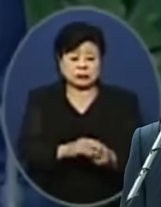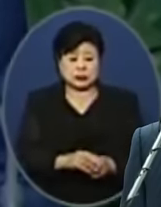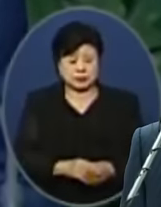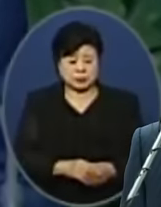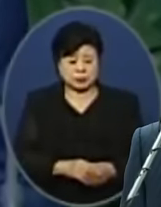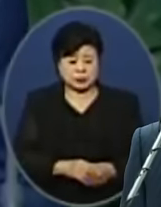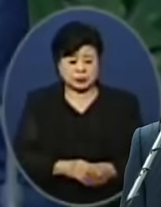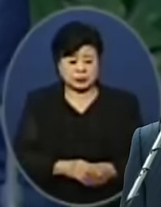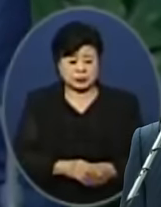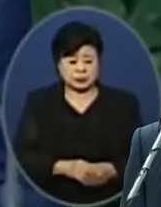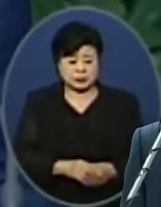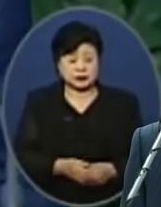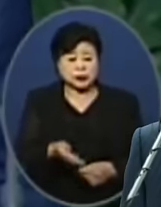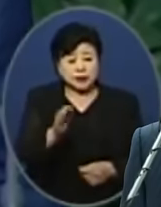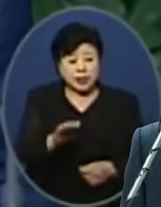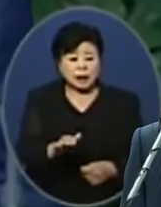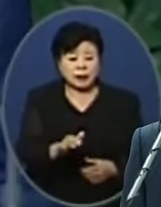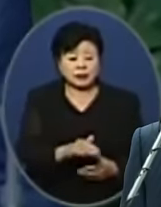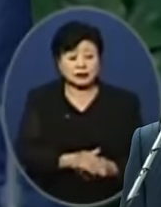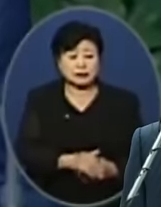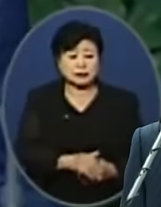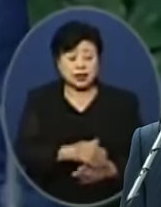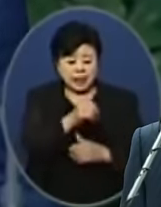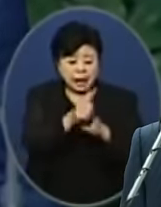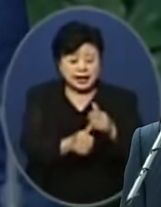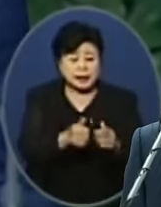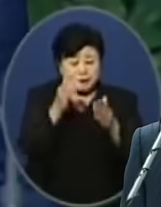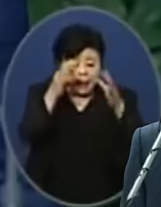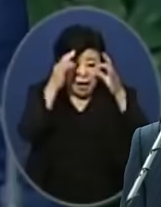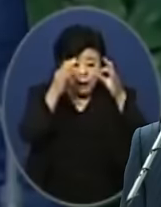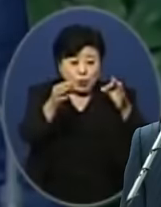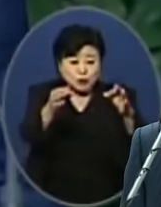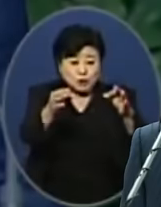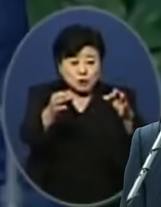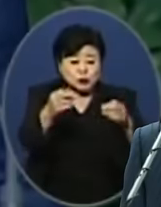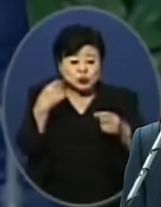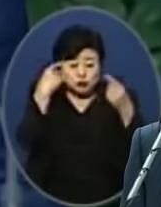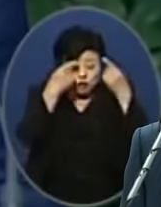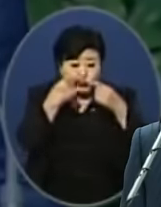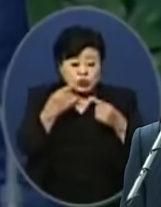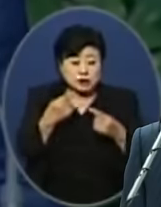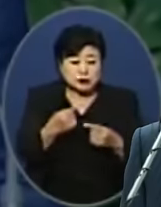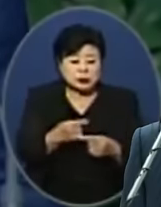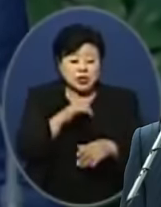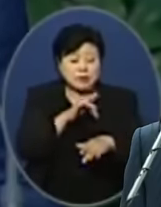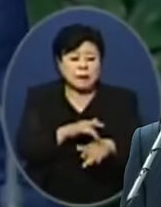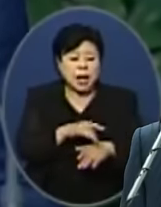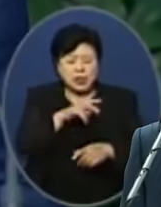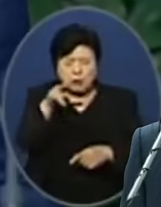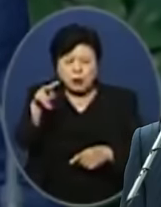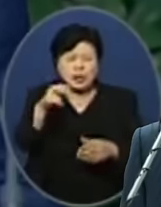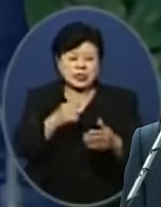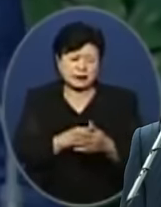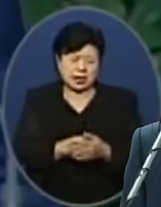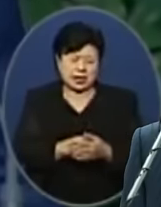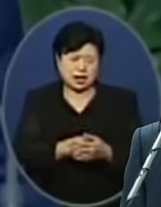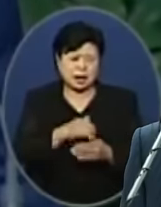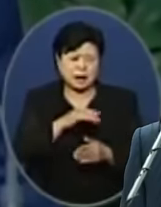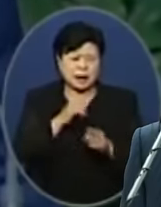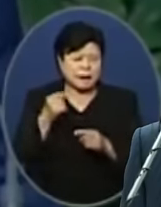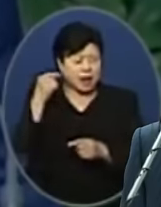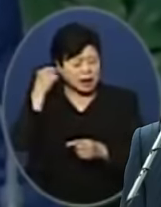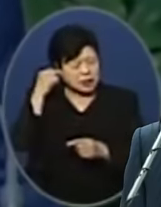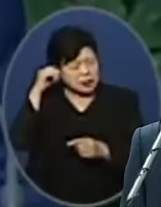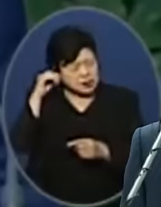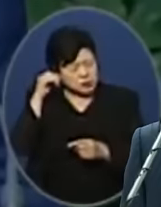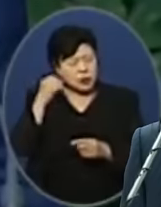없었습니다. 그런데 그만 하나님을 바라보는 눈이 마귀를 바라보게 되고 마귀의 말에 귀를